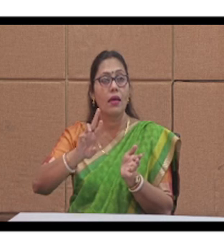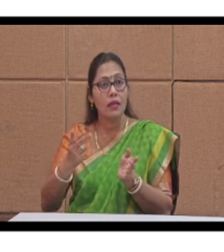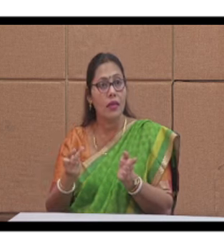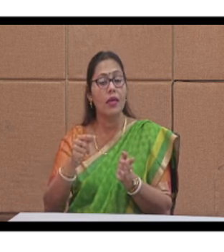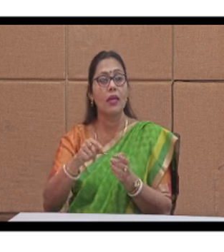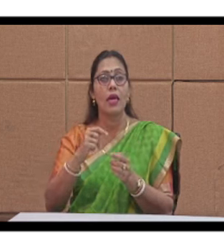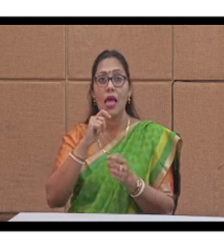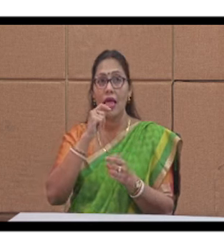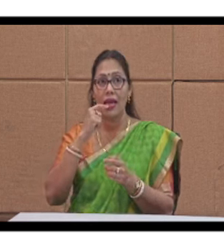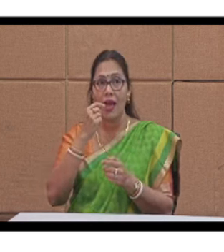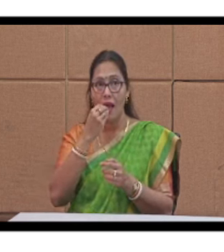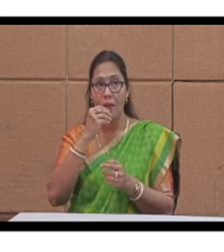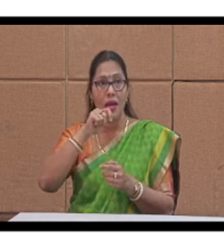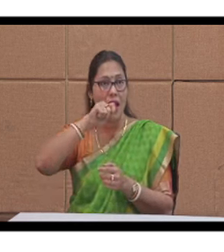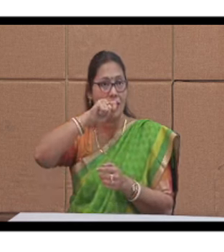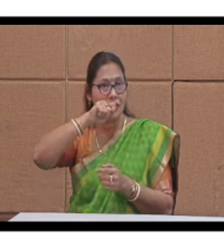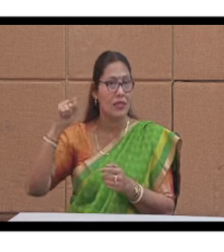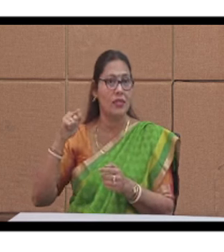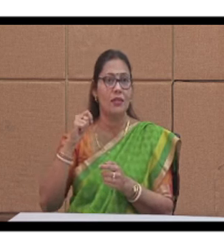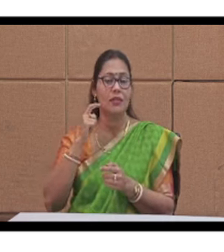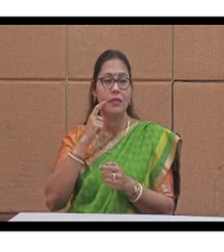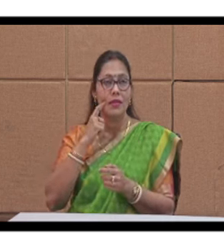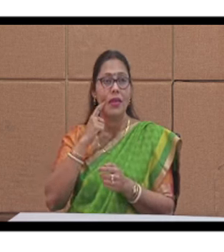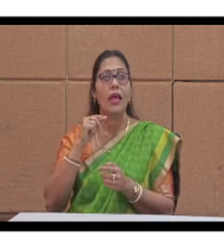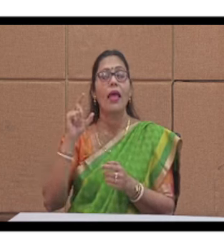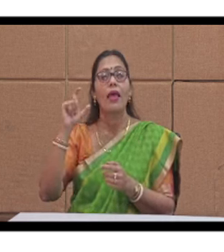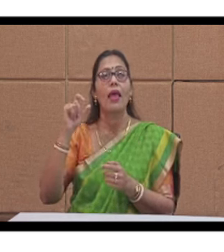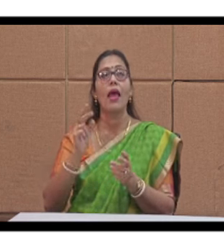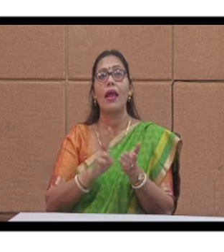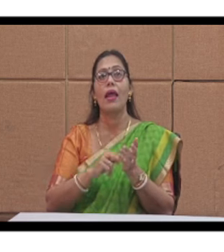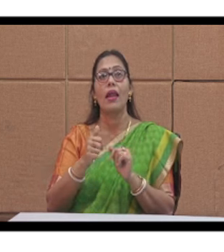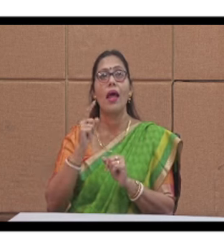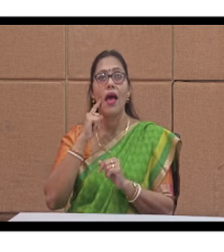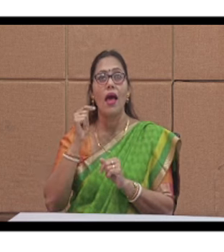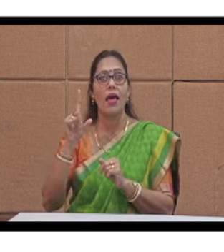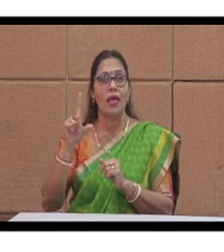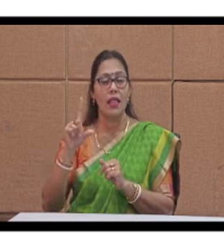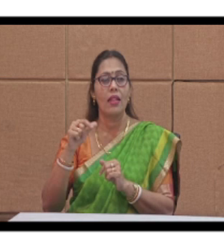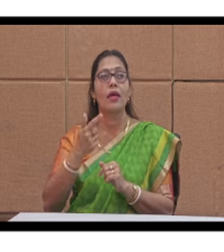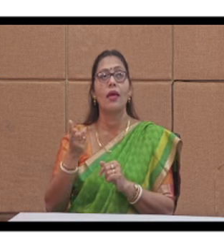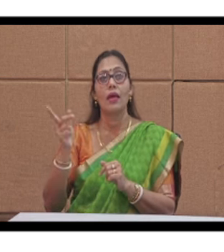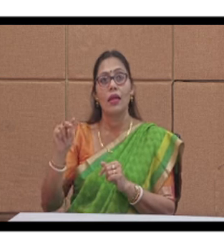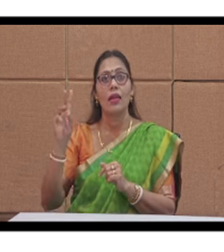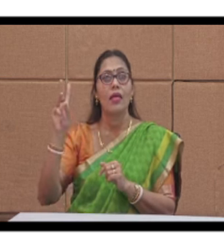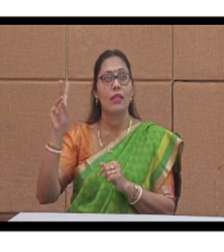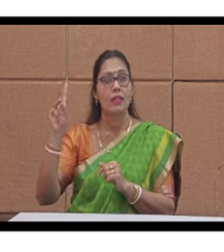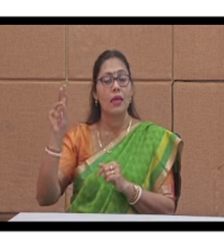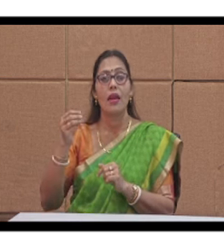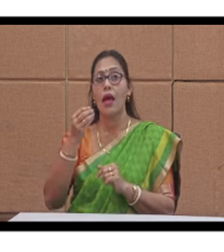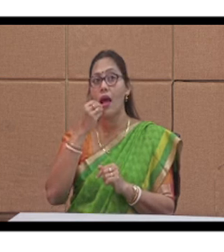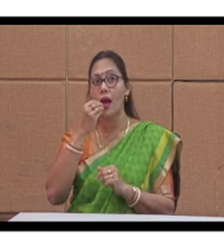খাদ্যকে ছিঁড়ি এর নাম ক্যানাইন তৃতীয় দাঁতটা